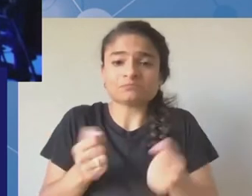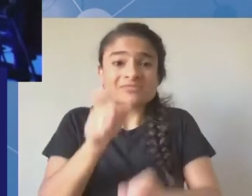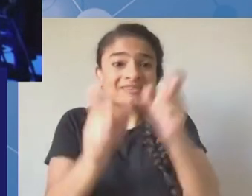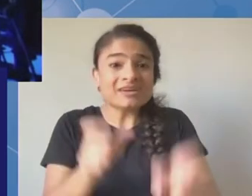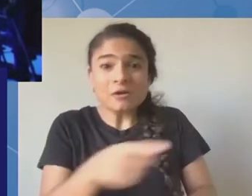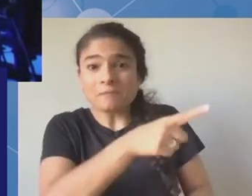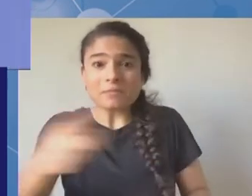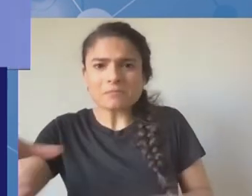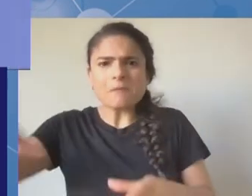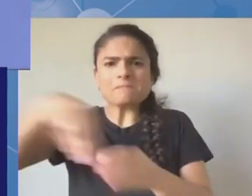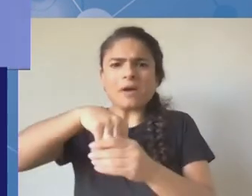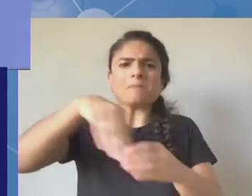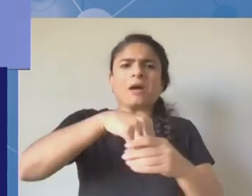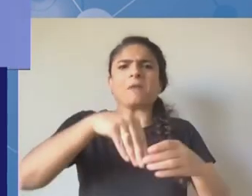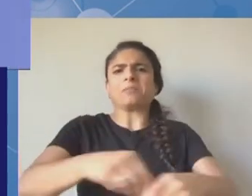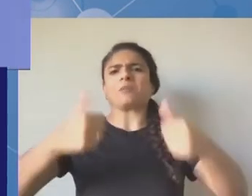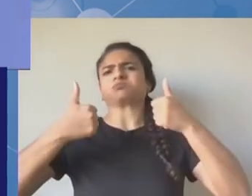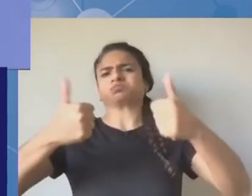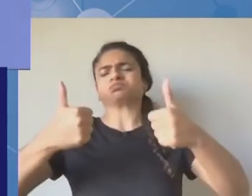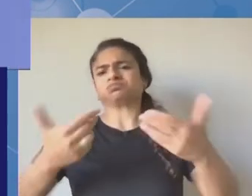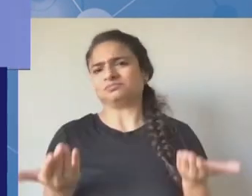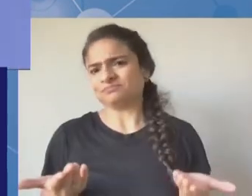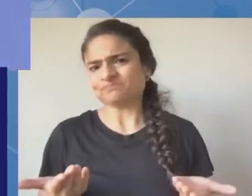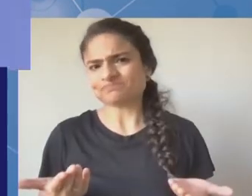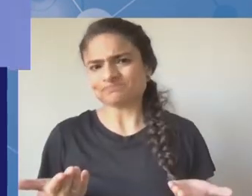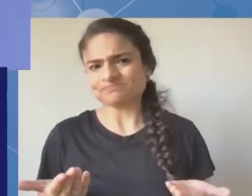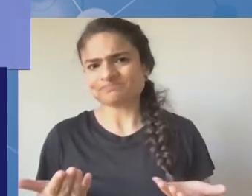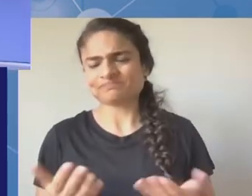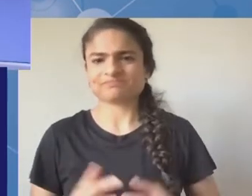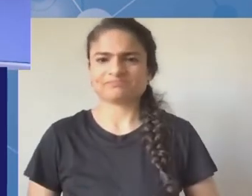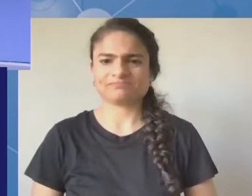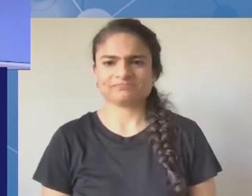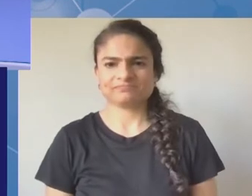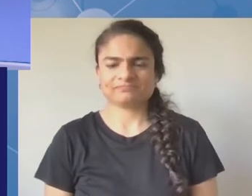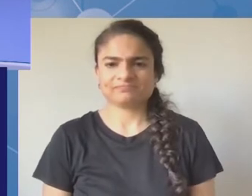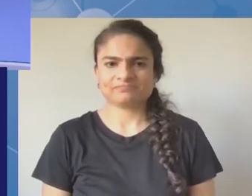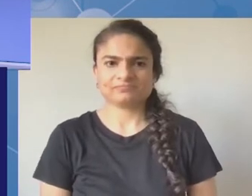لIGF من أجل مشاركة أكثر. شكرا.